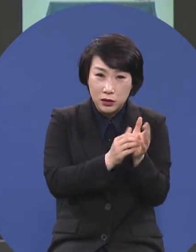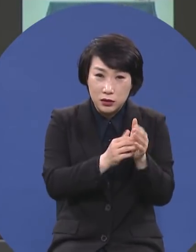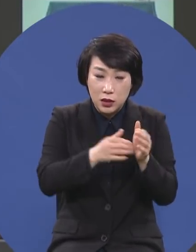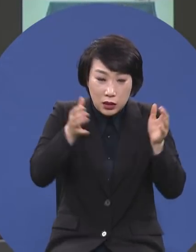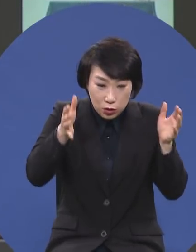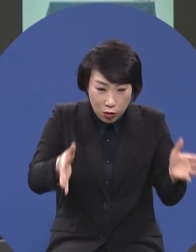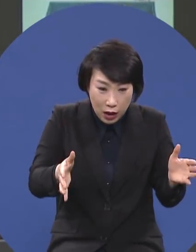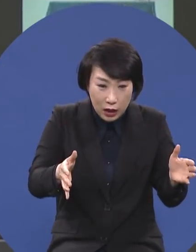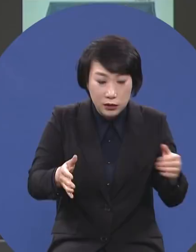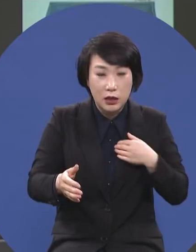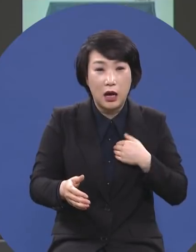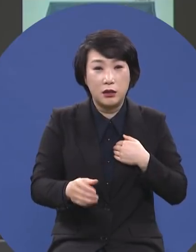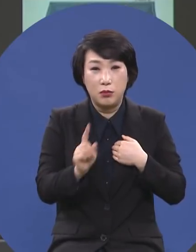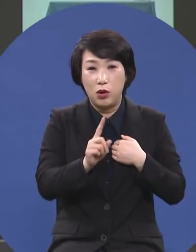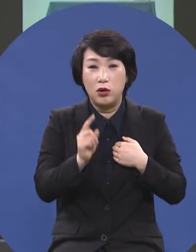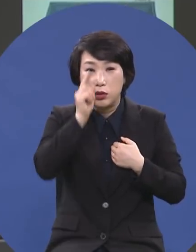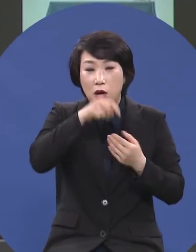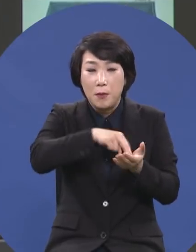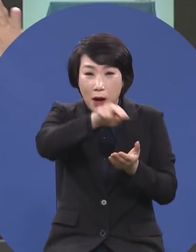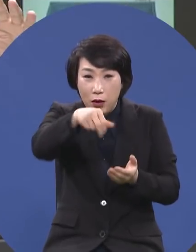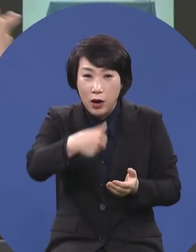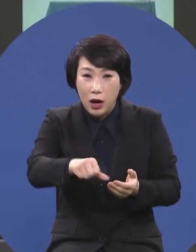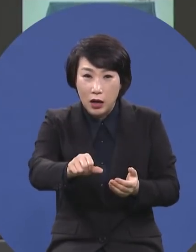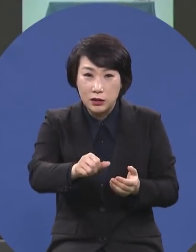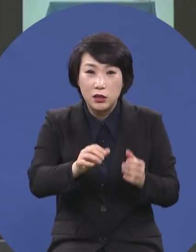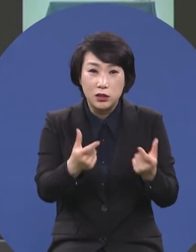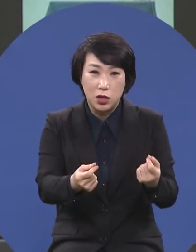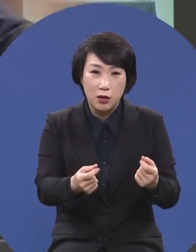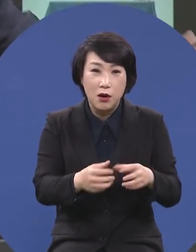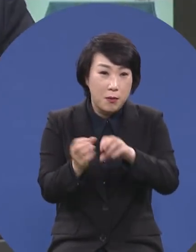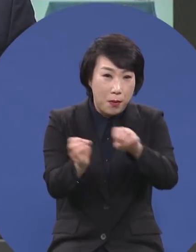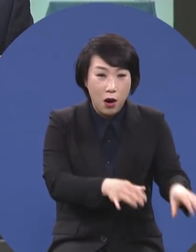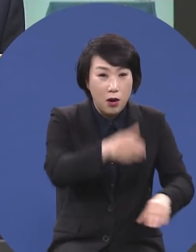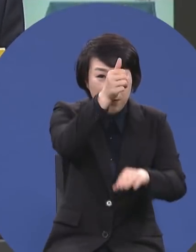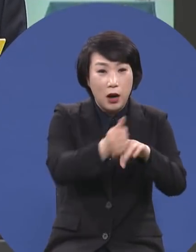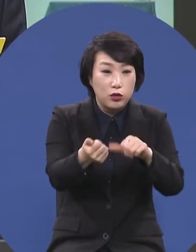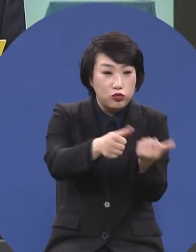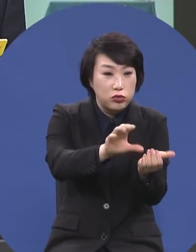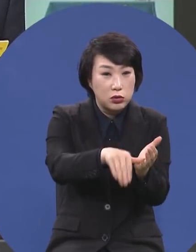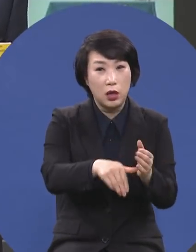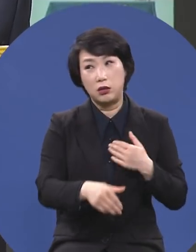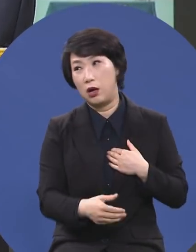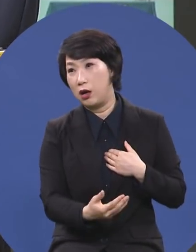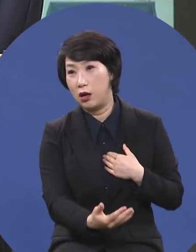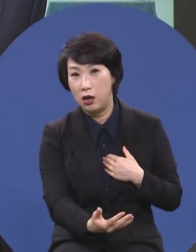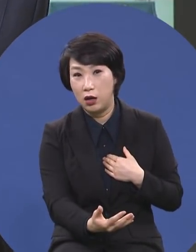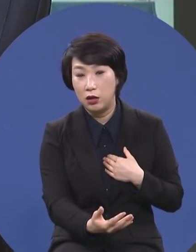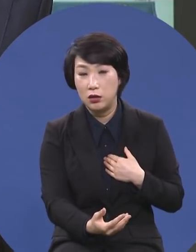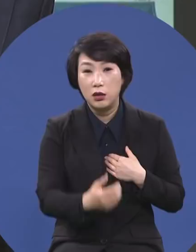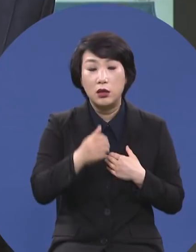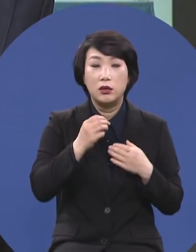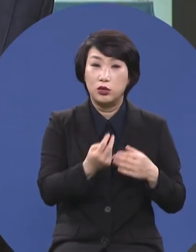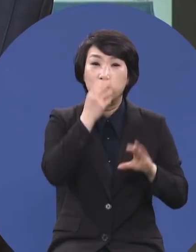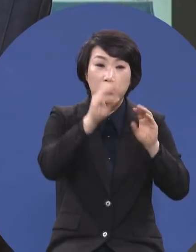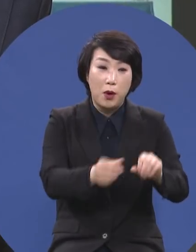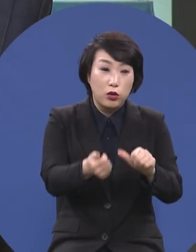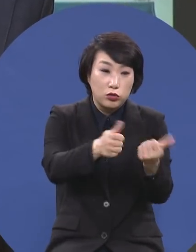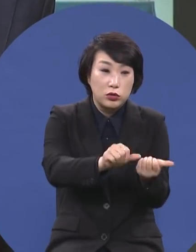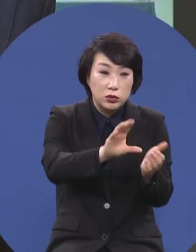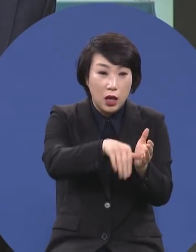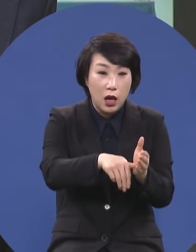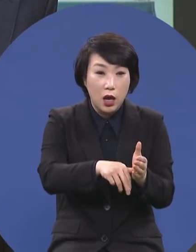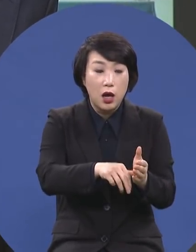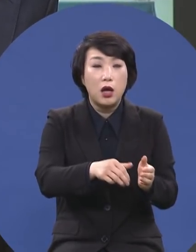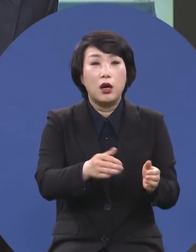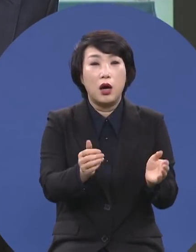세월을 여러분들은 방탕하고 탕진해서 마지막 사라질 때 당신이 끝날에 돌아오지 못하면